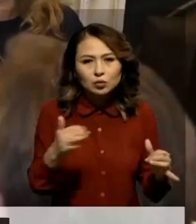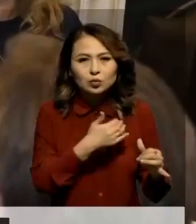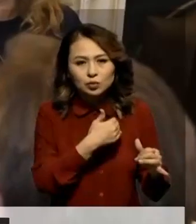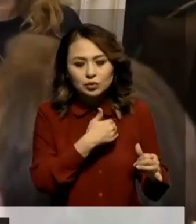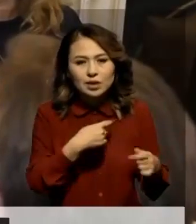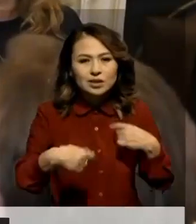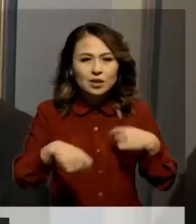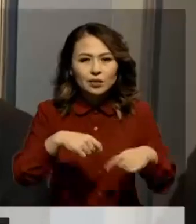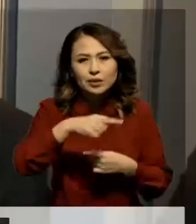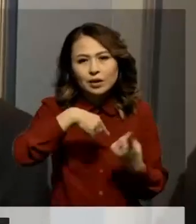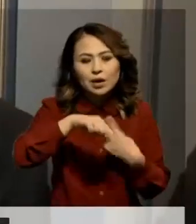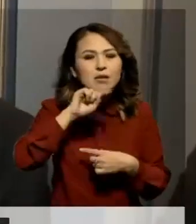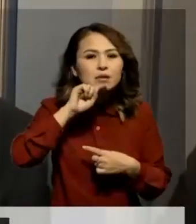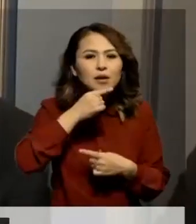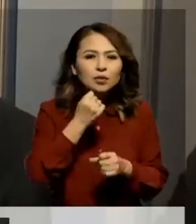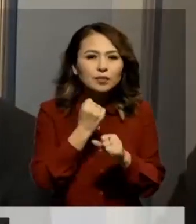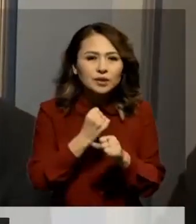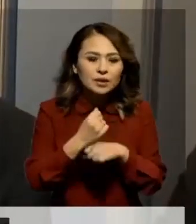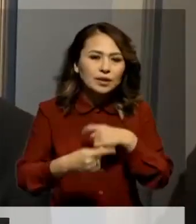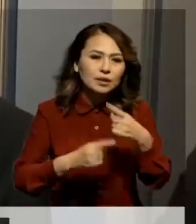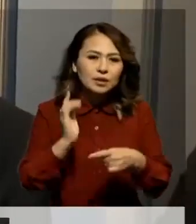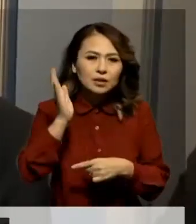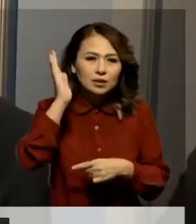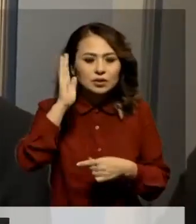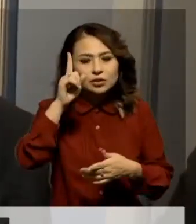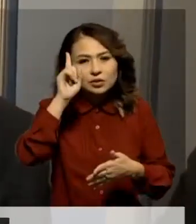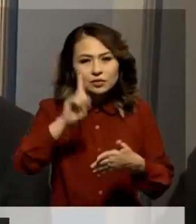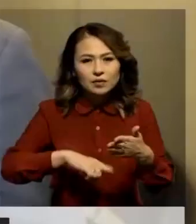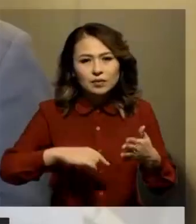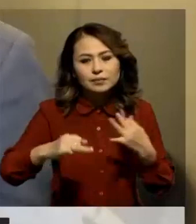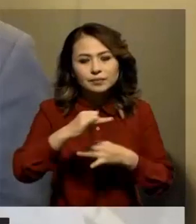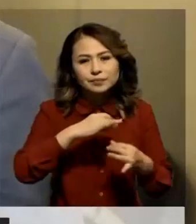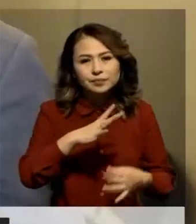және сауда-экономикалық ынтымақтастықтың келешегі кемел салаларын саралады.